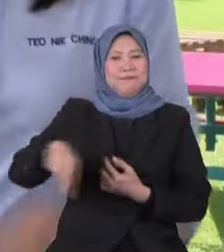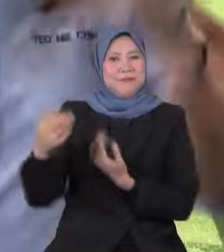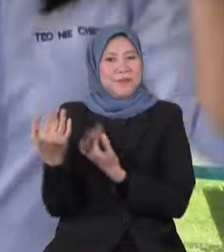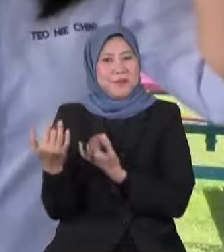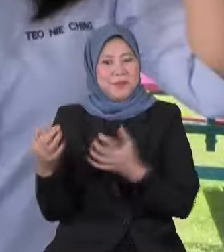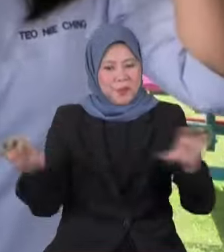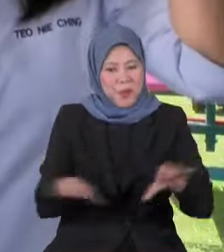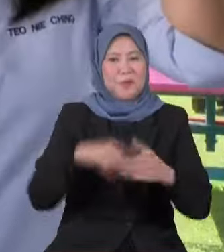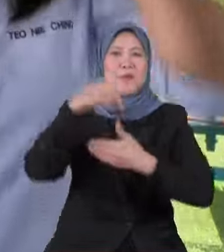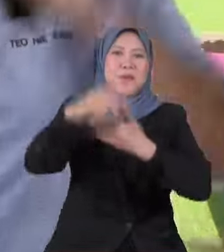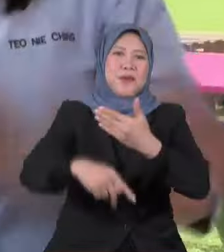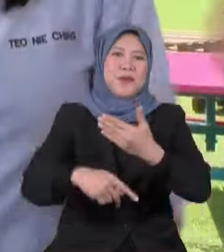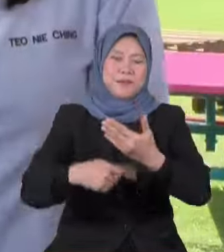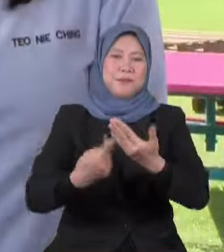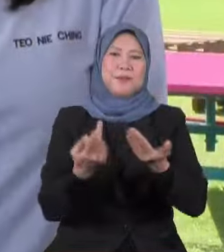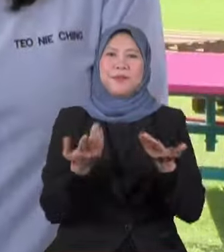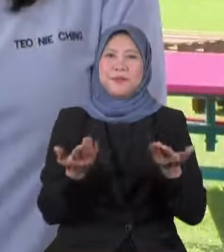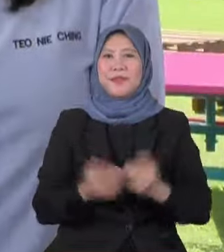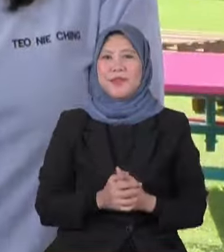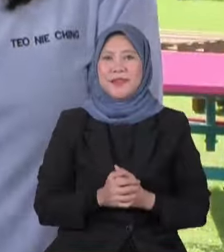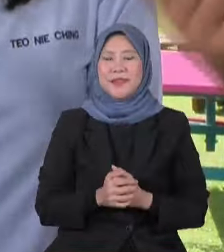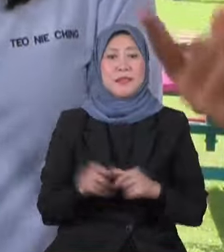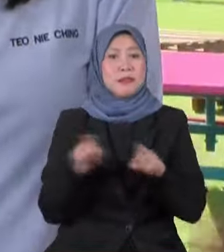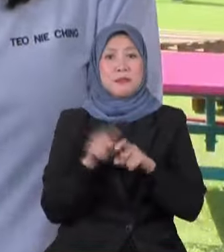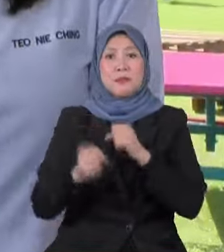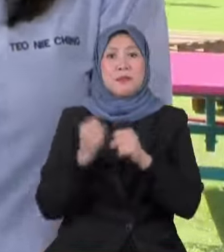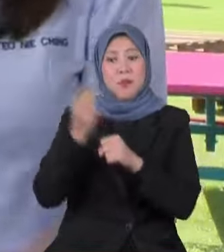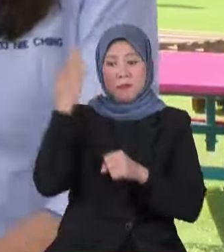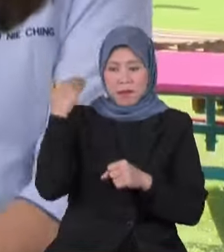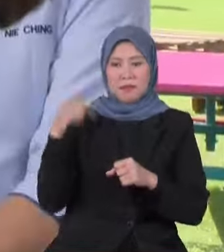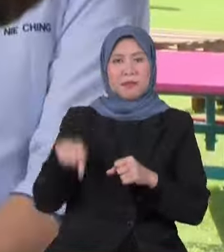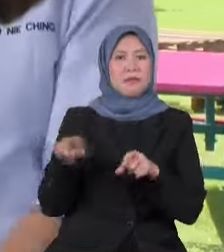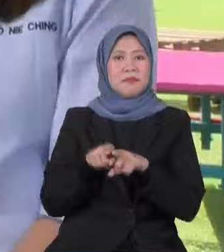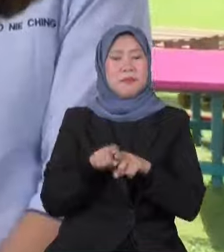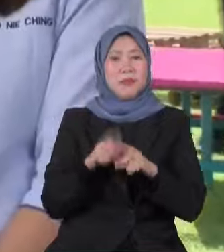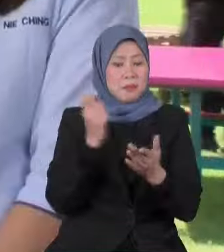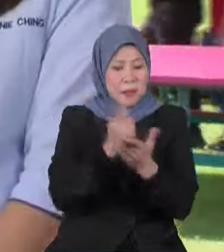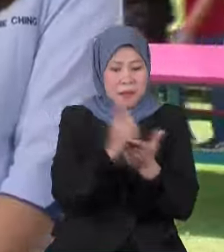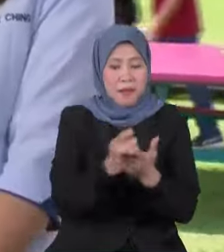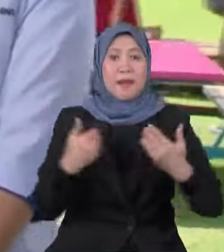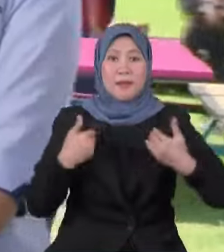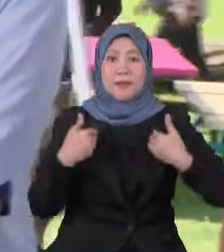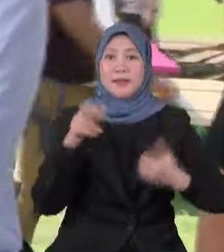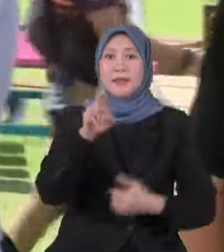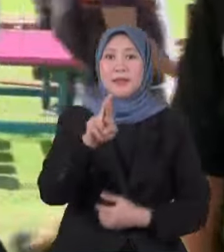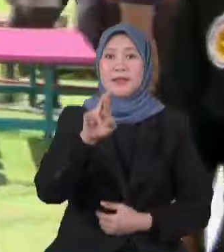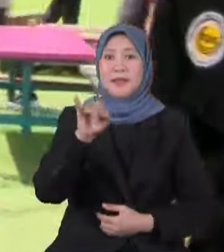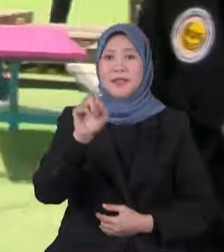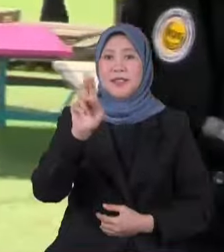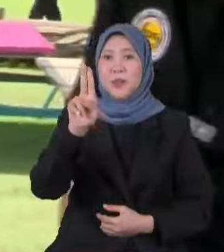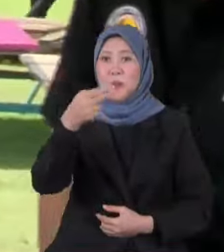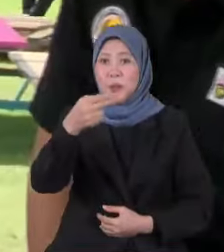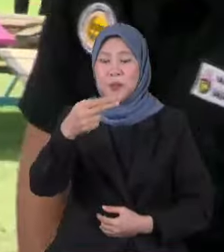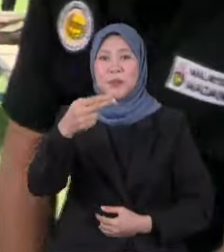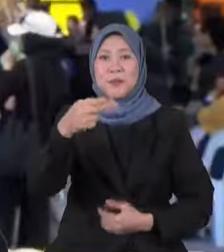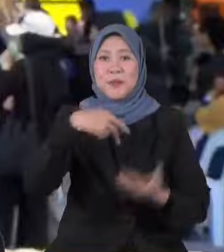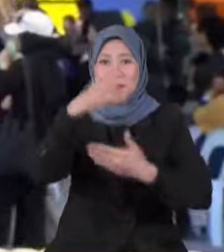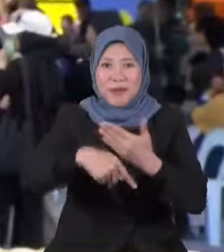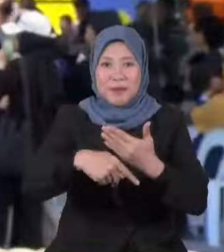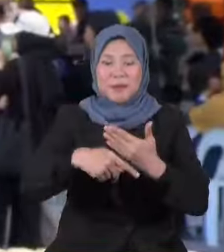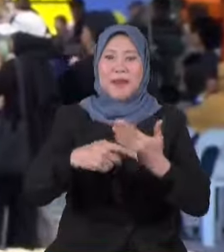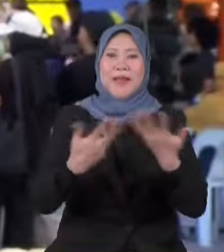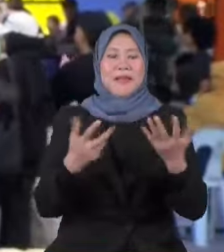Mungkin mungkin boleh buat macam tahun lepas. Tiba-tiba ada Rio. Tiba-tiba ada Rio. Kita buat kejutan, okay. Surprise.